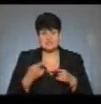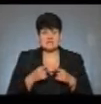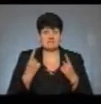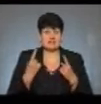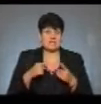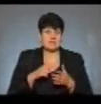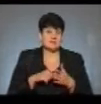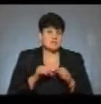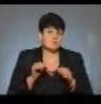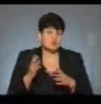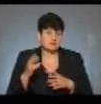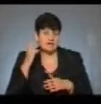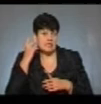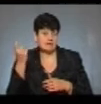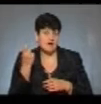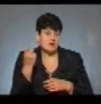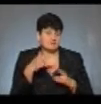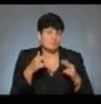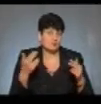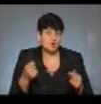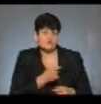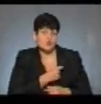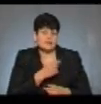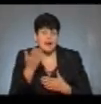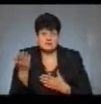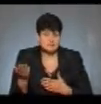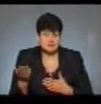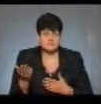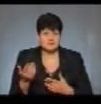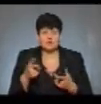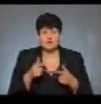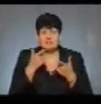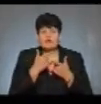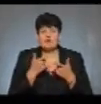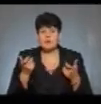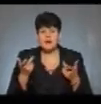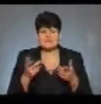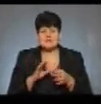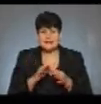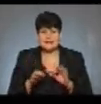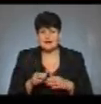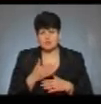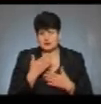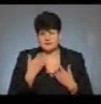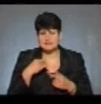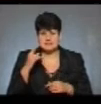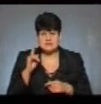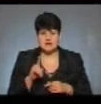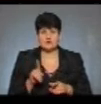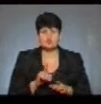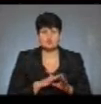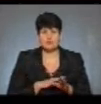містах, можливо, в Києві, Харків, Дніпропетровськ, там Одеса. Такої інформації детальної немає, але знаю, що